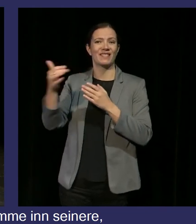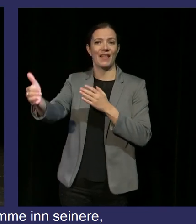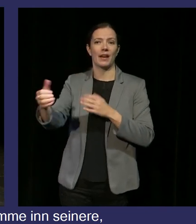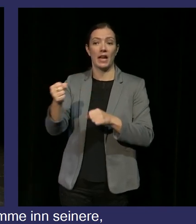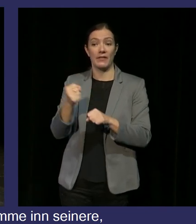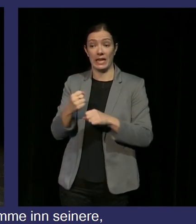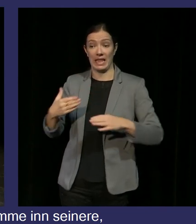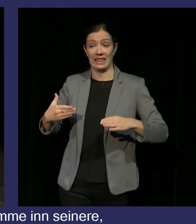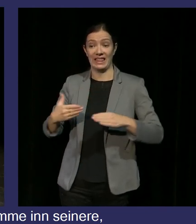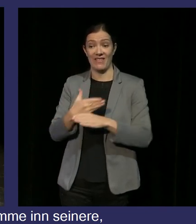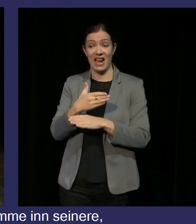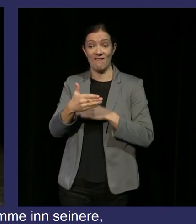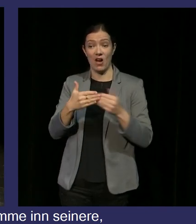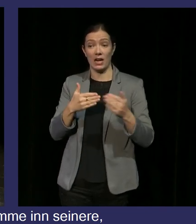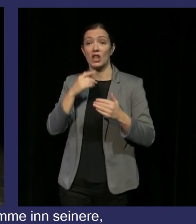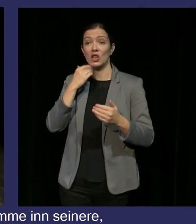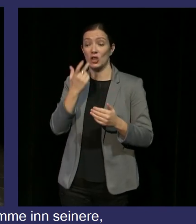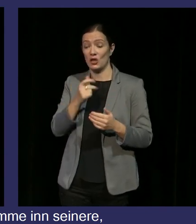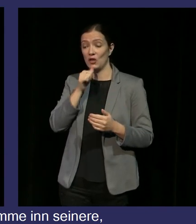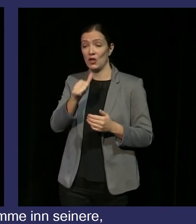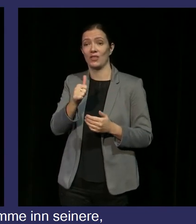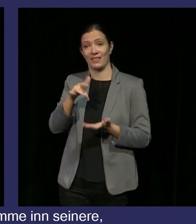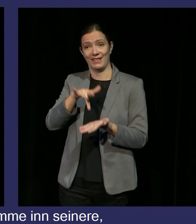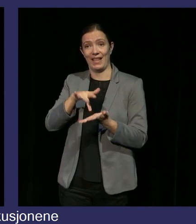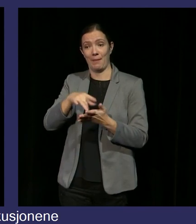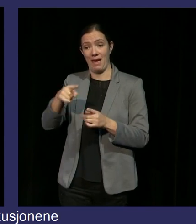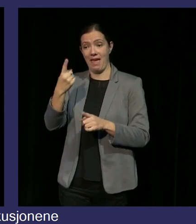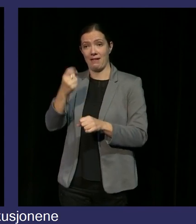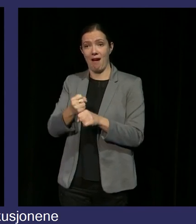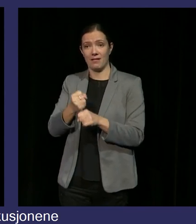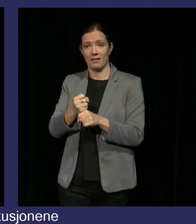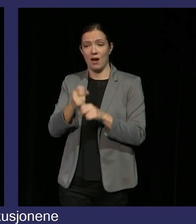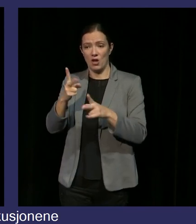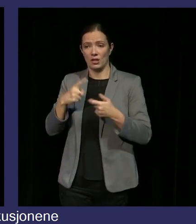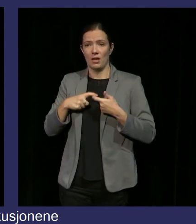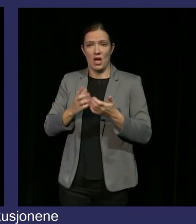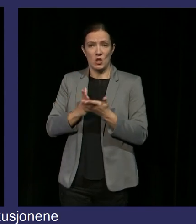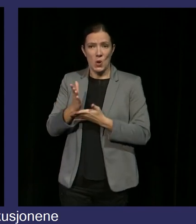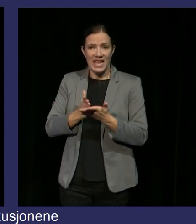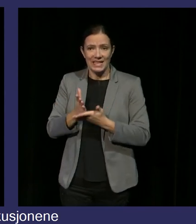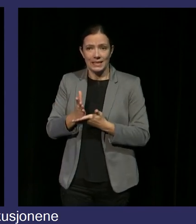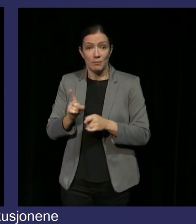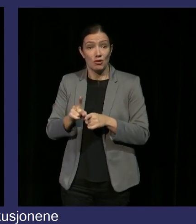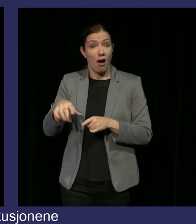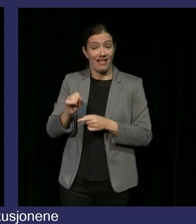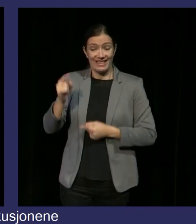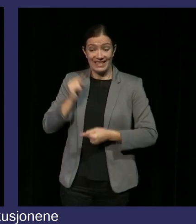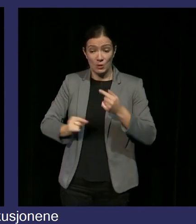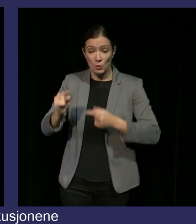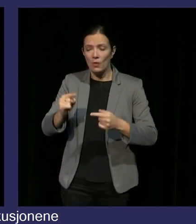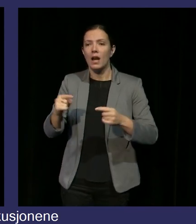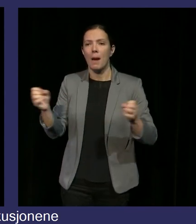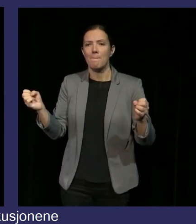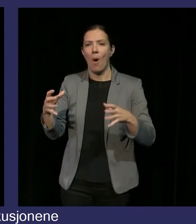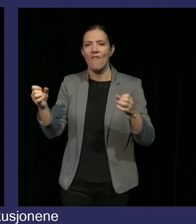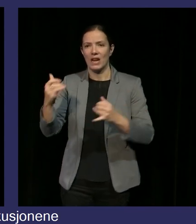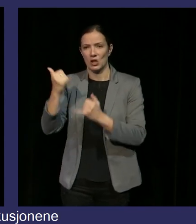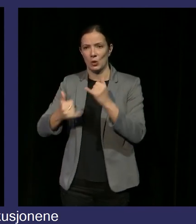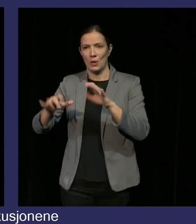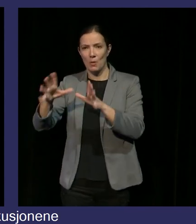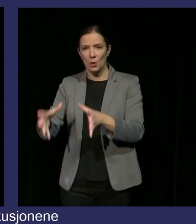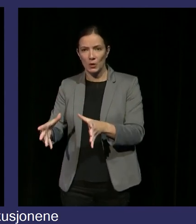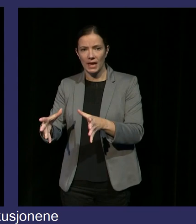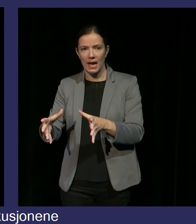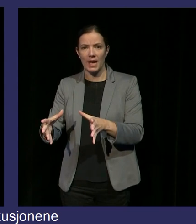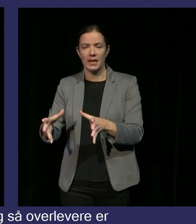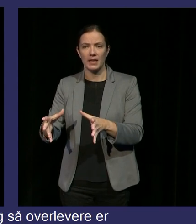den tverrfagligheten, den må være der fra første stund. Også på juridisk hold, altså alle de diskusjonene, det påvirker sluttproduktet i så